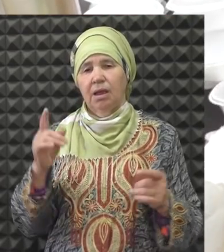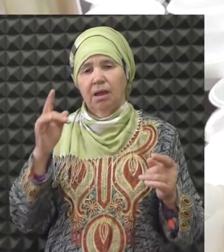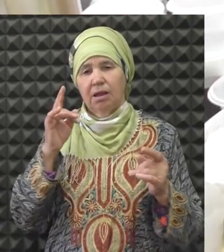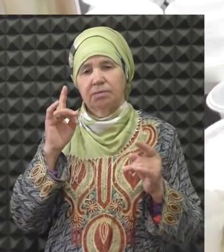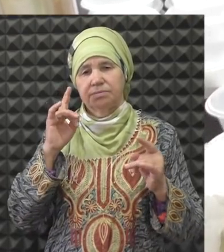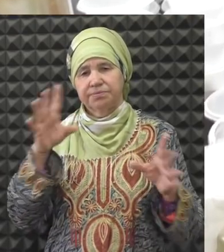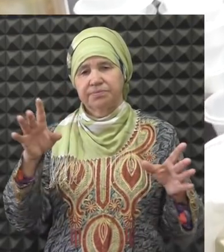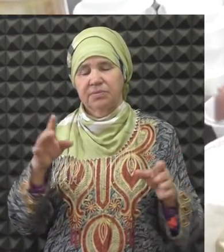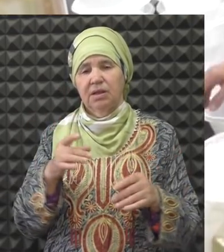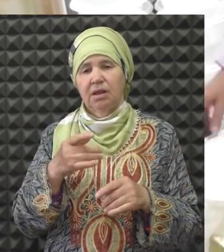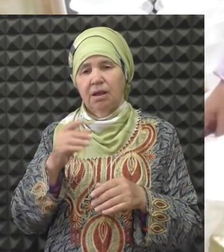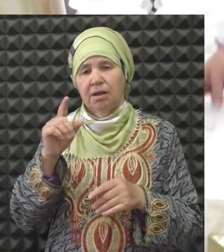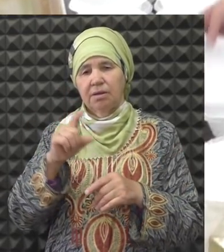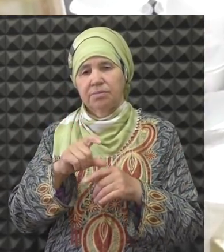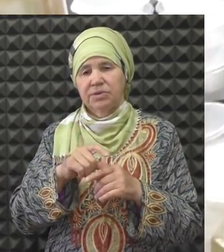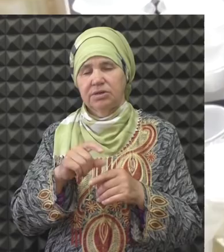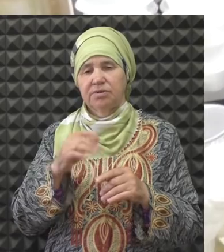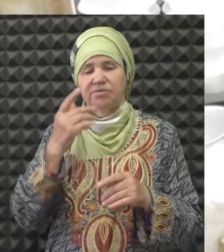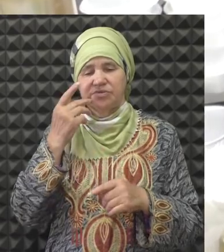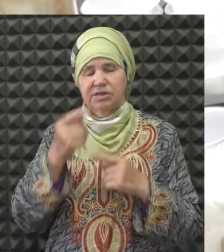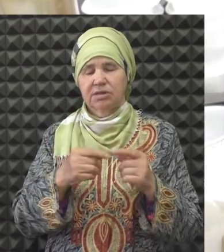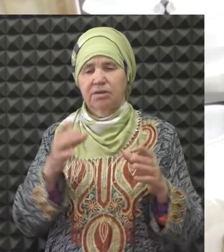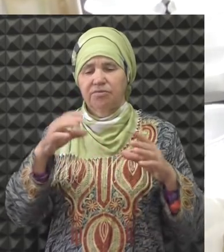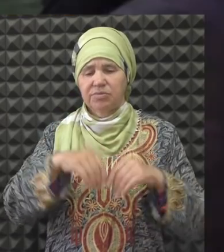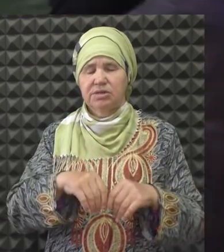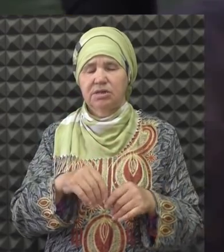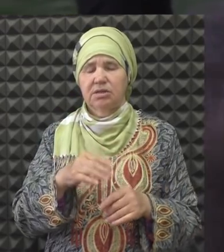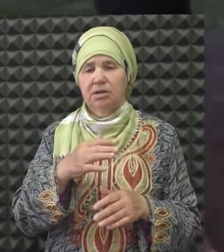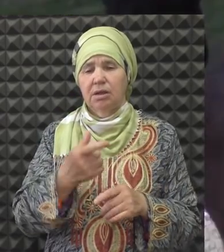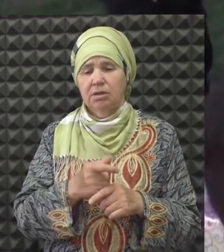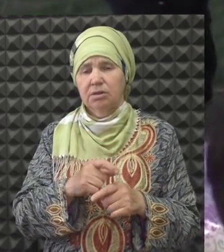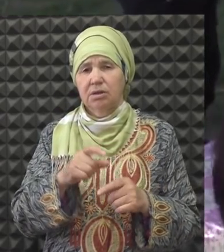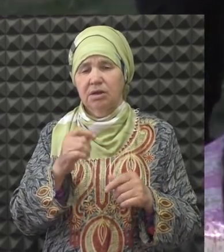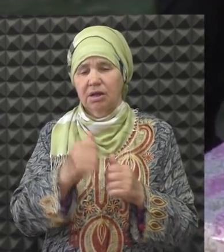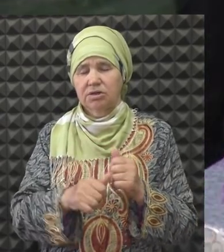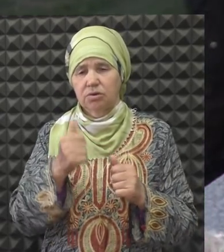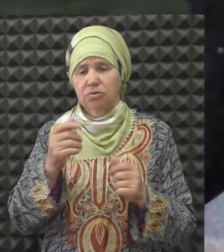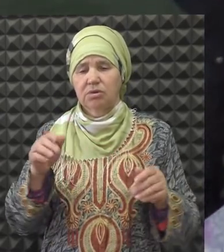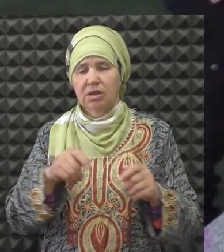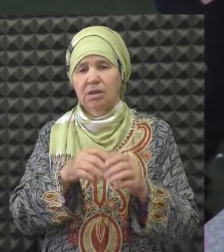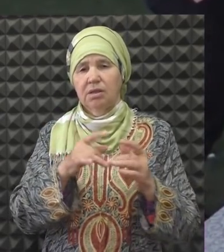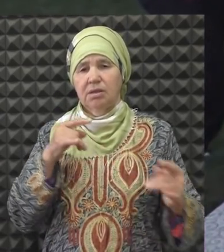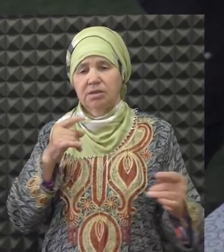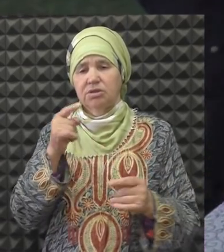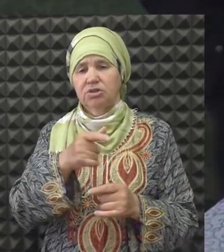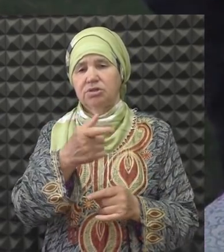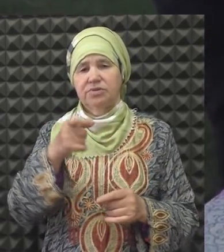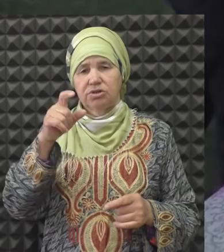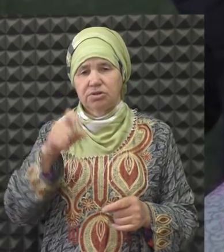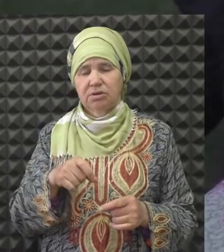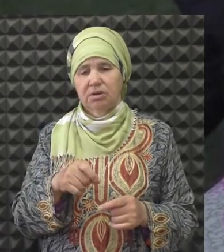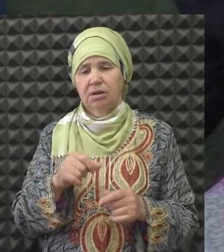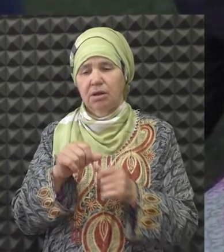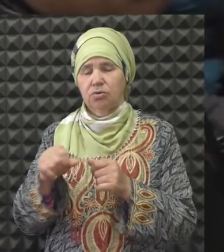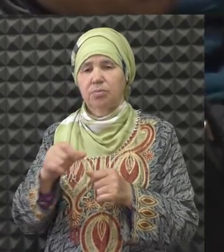О популярности шатров фонда «Ердам» говорит тот факт, что они не всегда могли вместить всех желающих. И это при том, что каждый день накрывали столы на